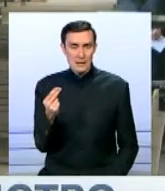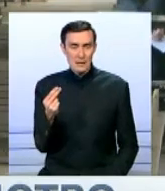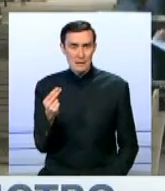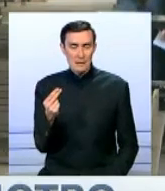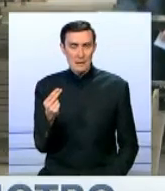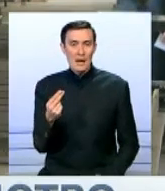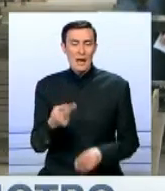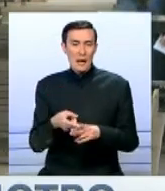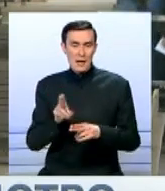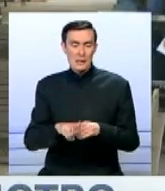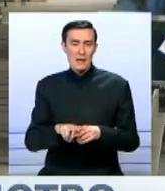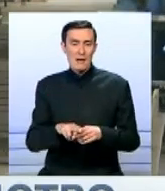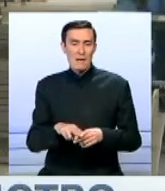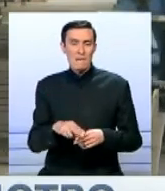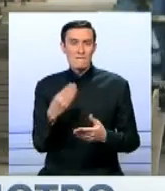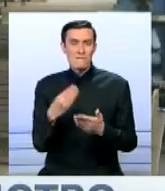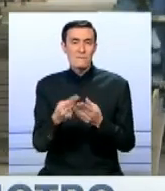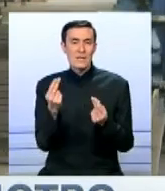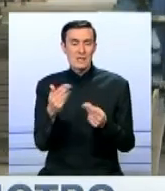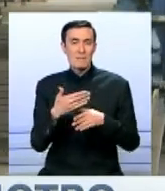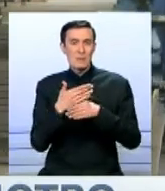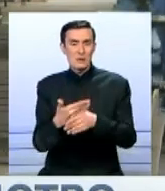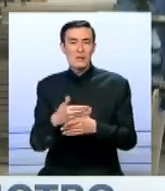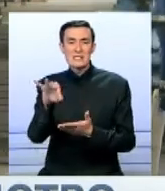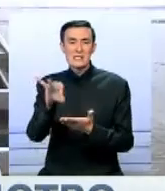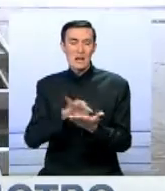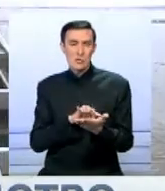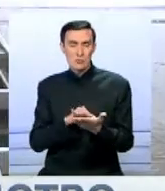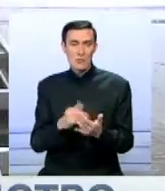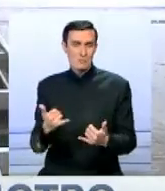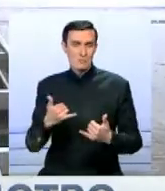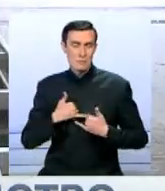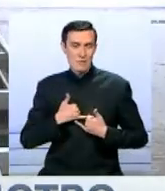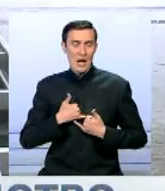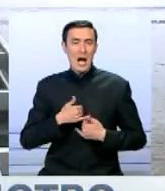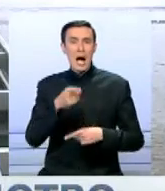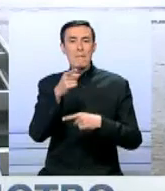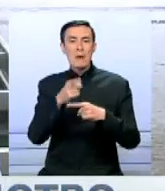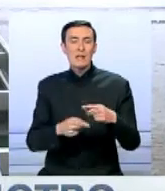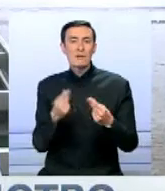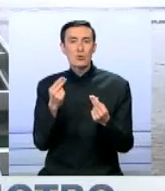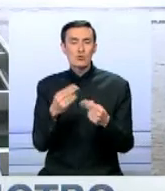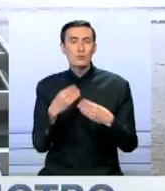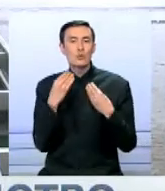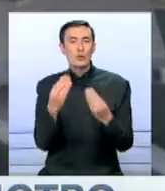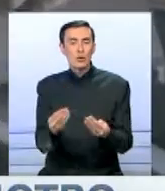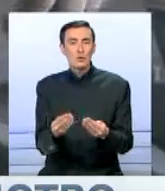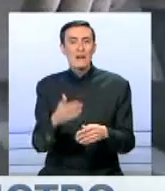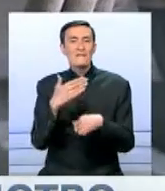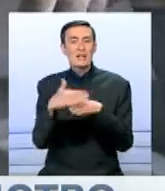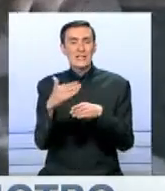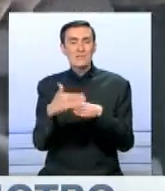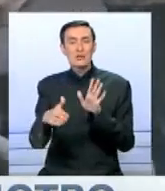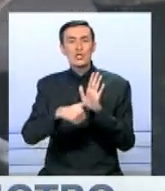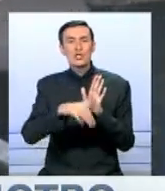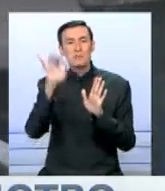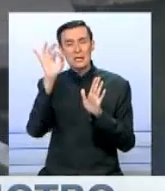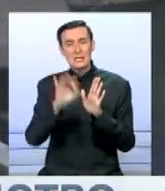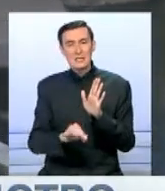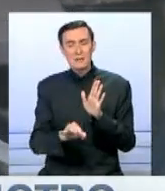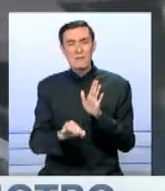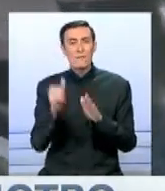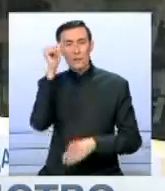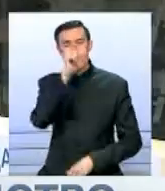2,5 миллиона фонд финансовой поддержки сразу перегоняет. А половина суммы дается в кредит всего под 6% годовых на 6